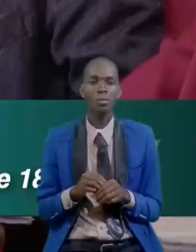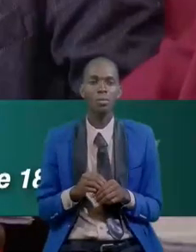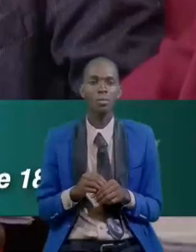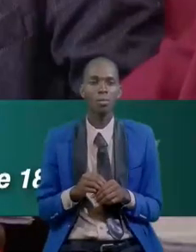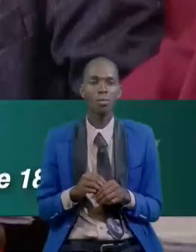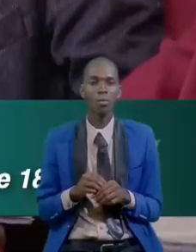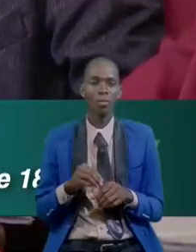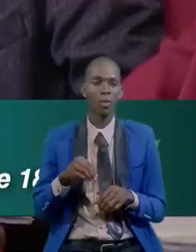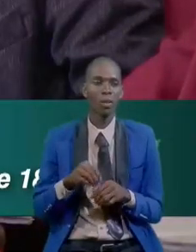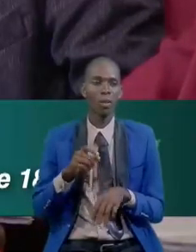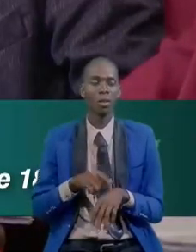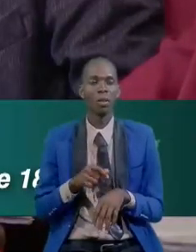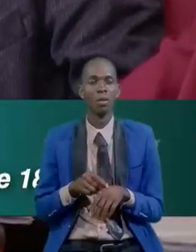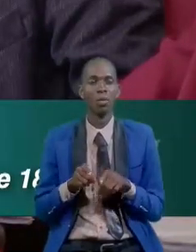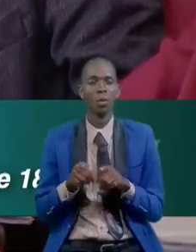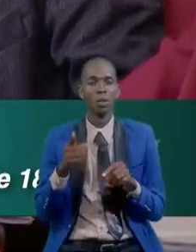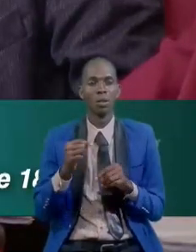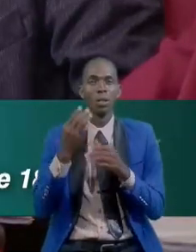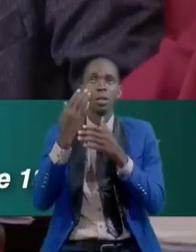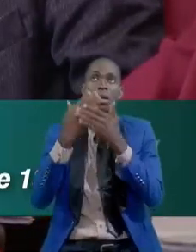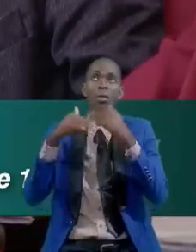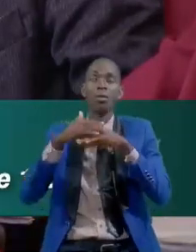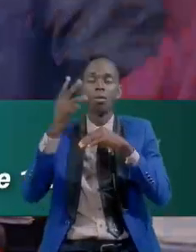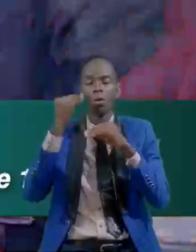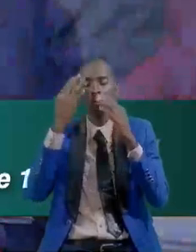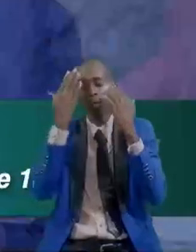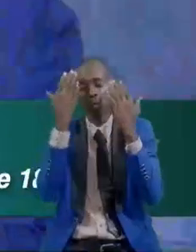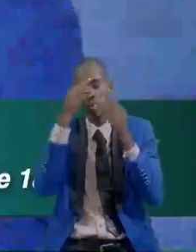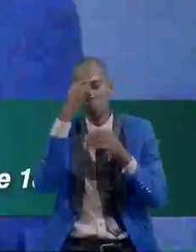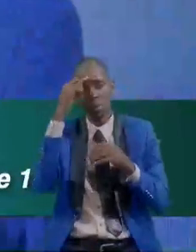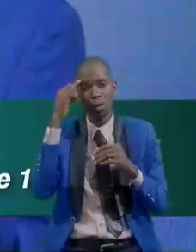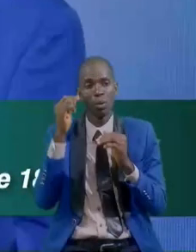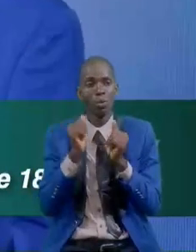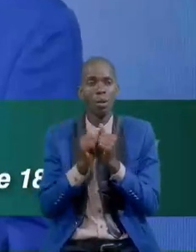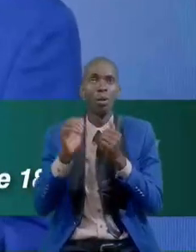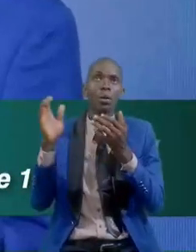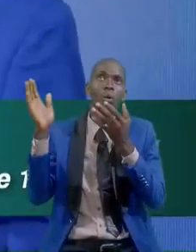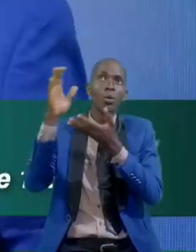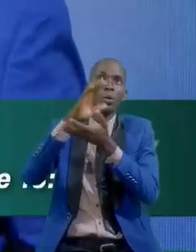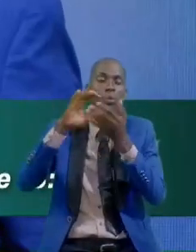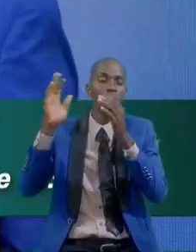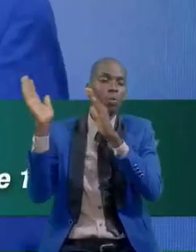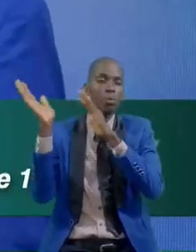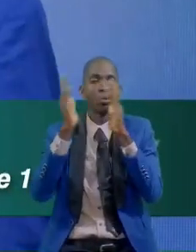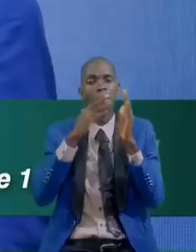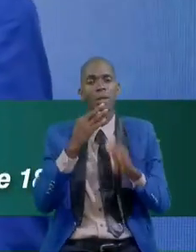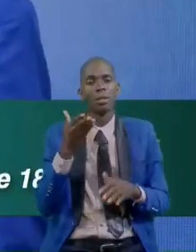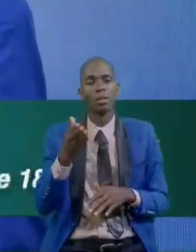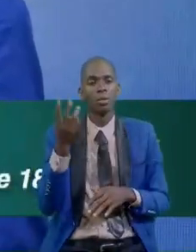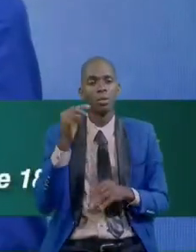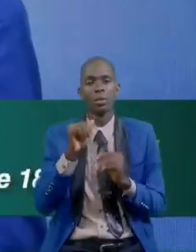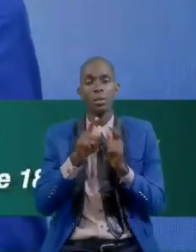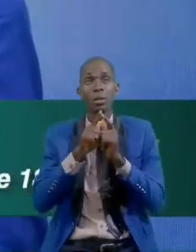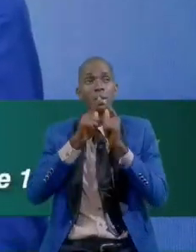Le ciel s'obscurcit par les nuages. Le vent s'établit et il y eut une forte